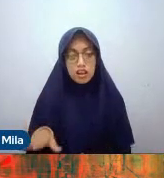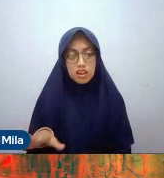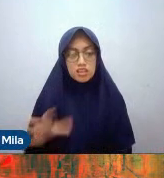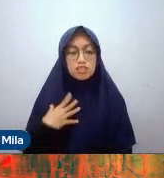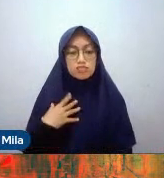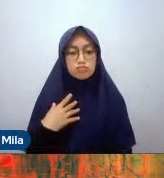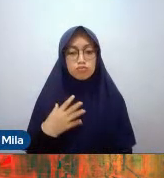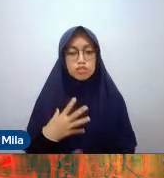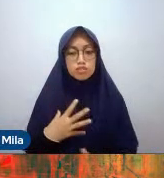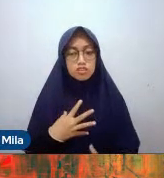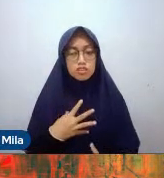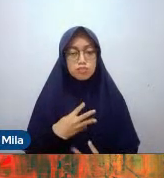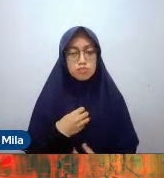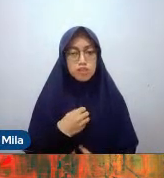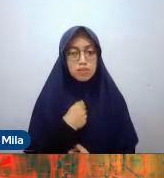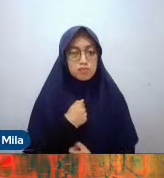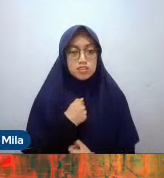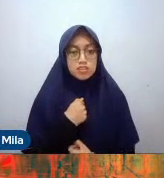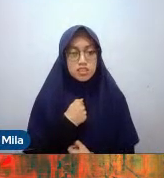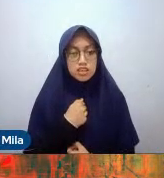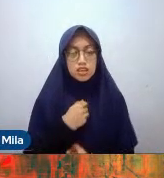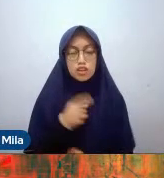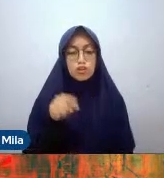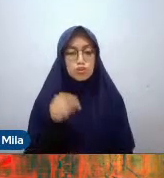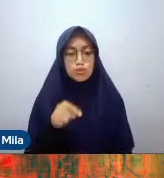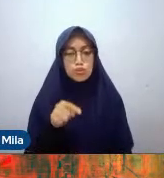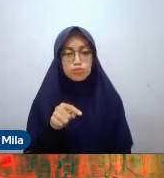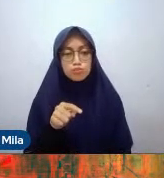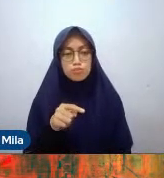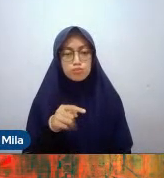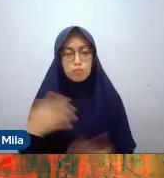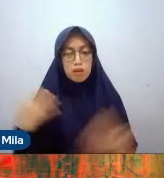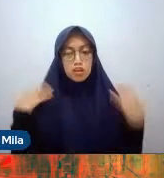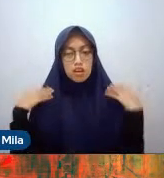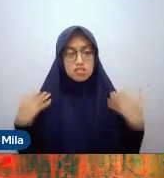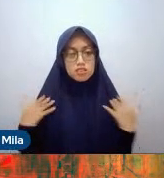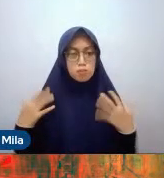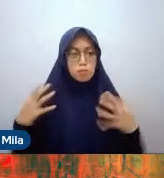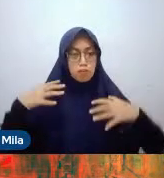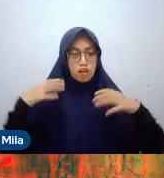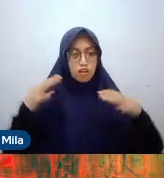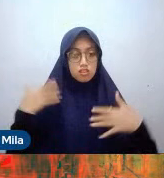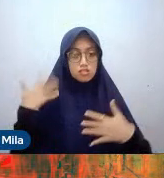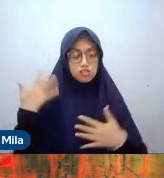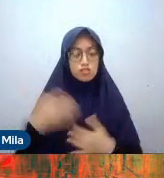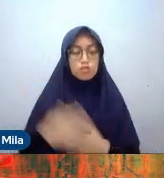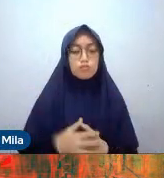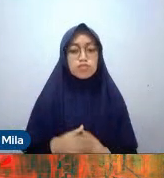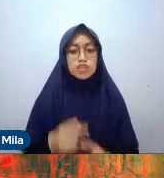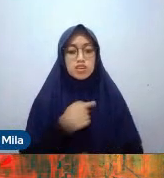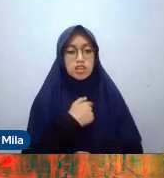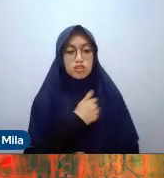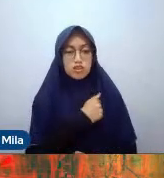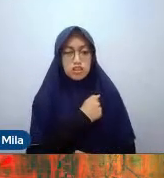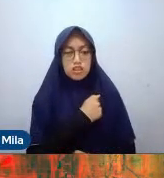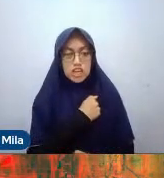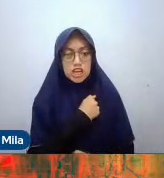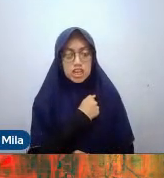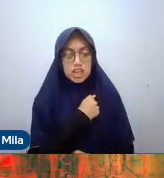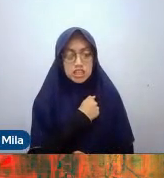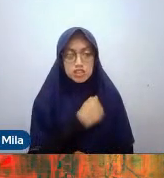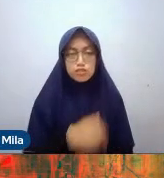nyaman, itu secara fisik tuh ngikut, ya. Tapi kalau dia bisa mengelola emosinya, dia akan merasa lebih tenang, seperti